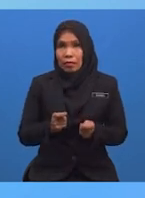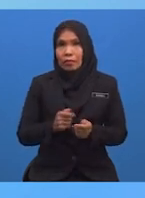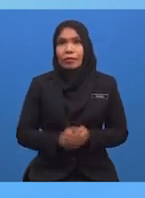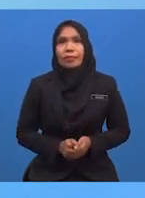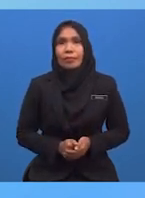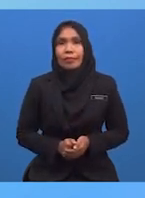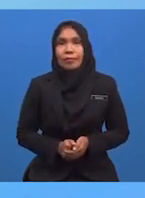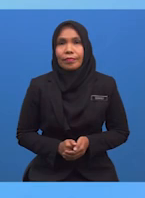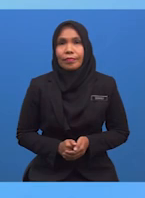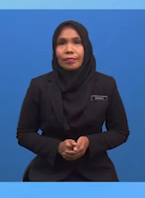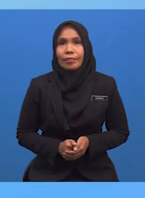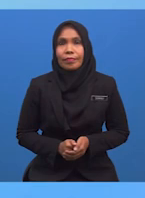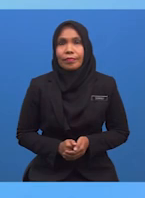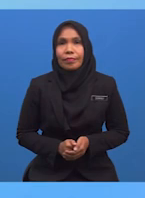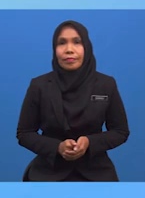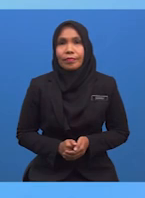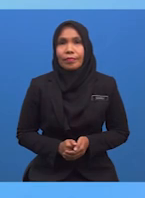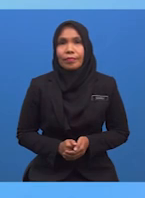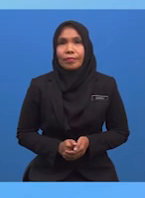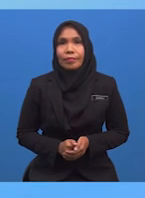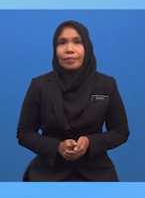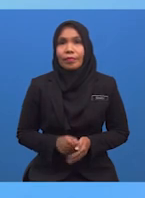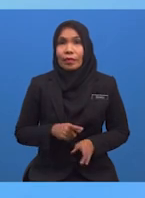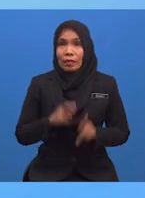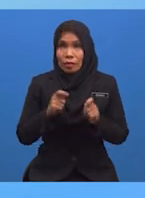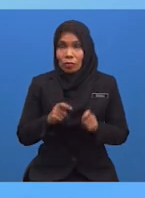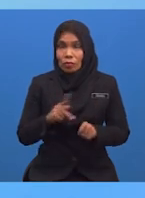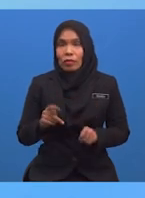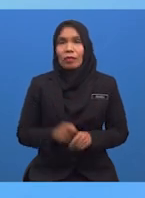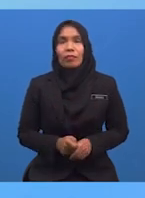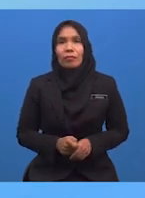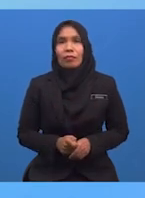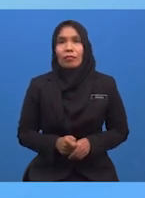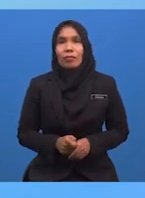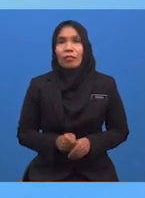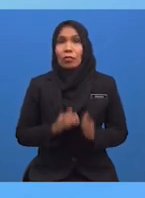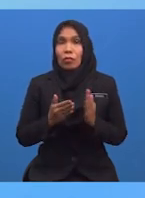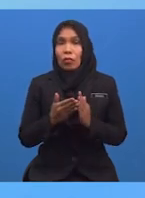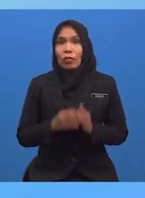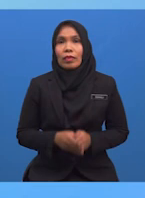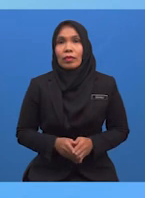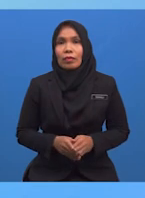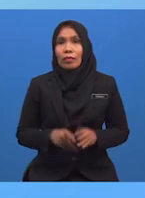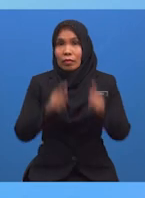Kos sara hidup dan taraf hidup ditentukan oleh tingkat harga barang dan perkhidmatan.